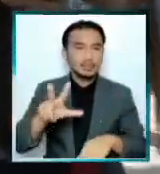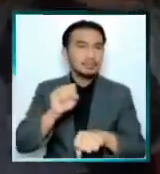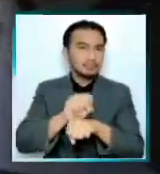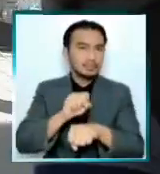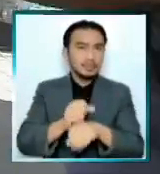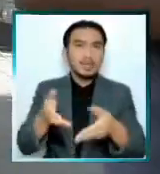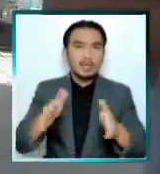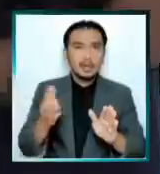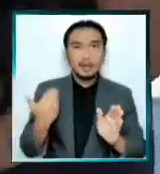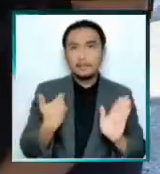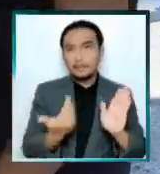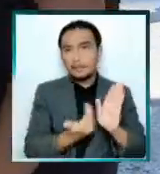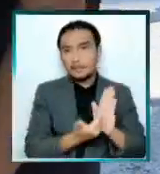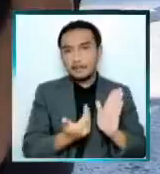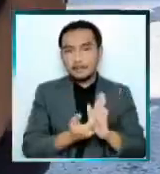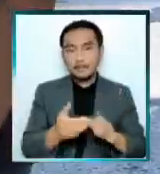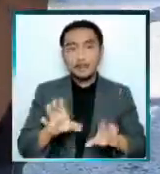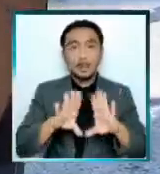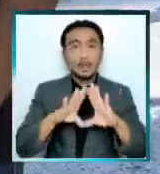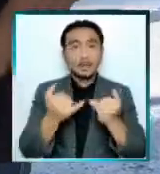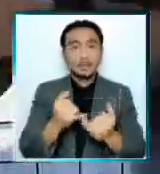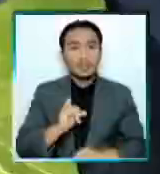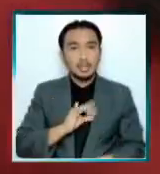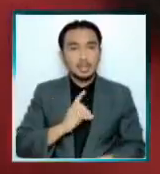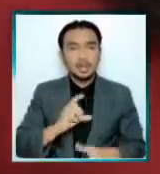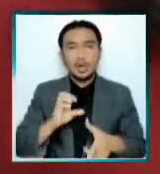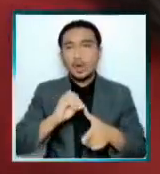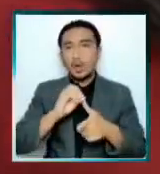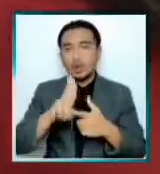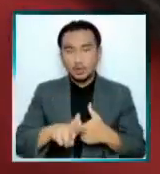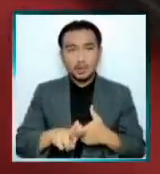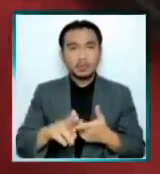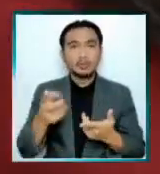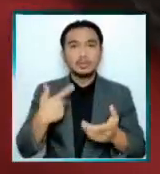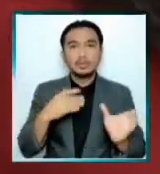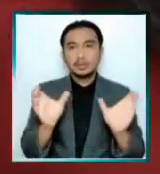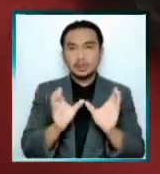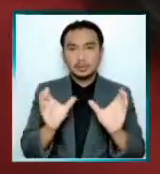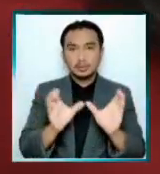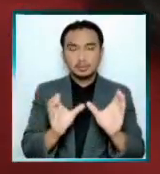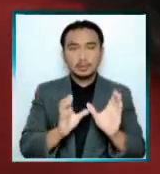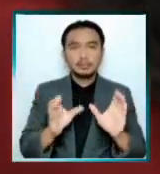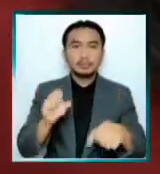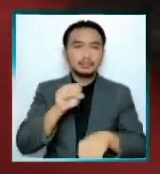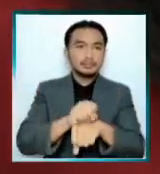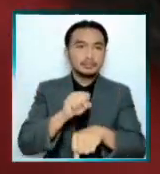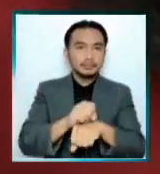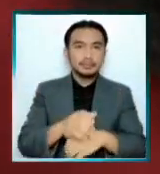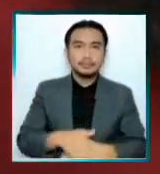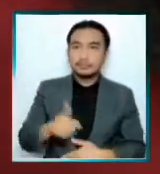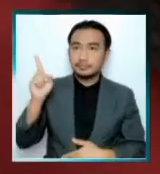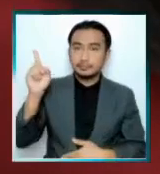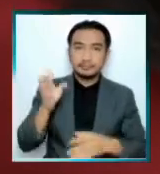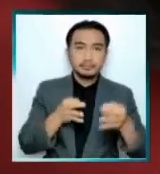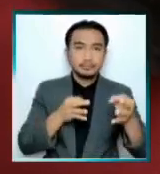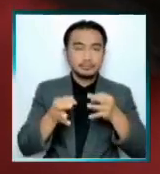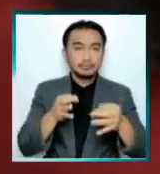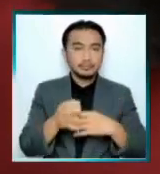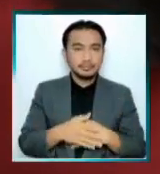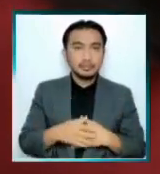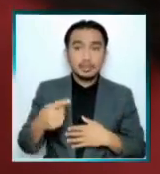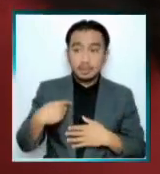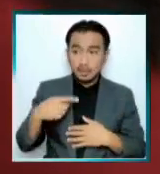pakitang company ID o Certificate of Employment. So ang luwas mo dito sa Maynila, talagang pupunta lang kayo sa ospital?